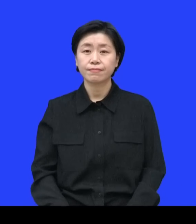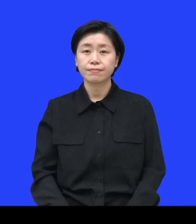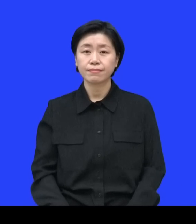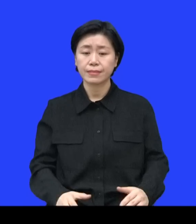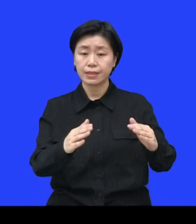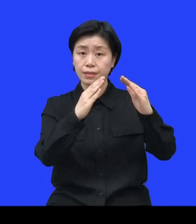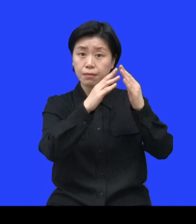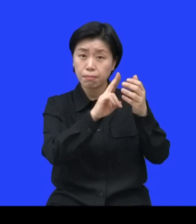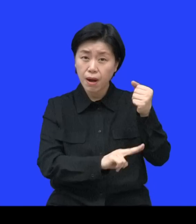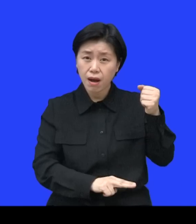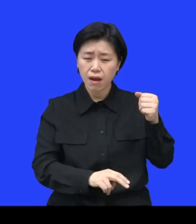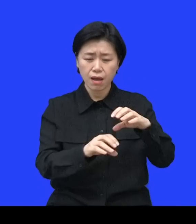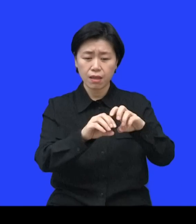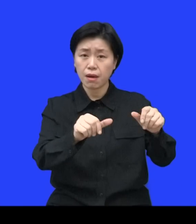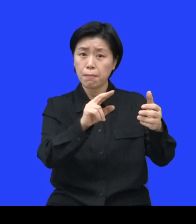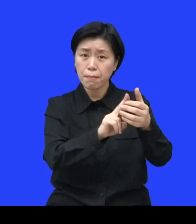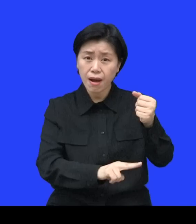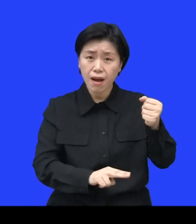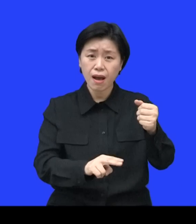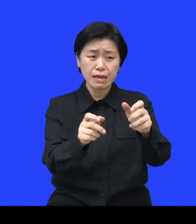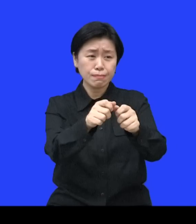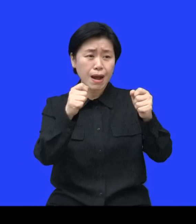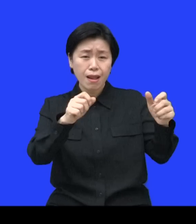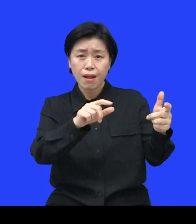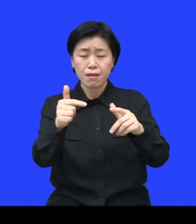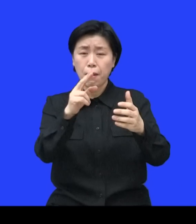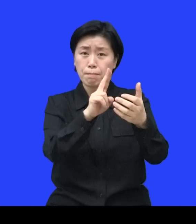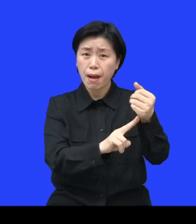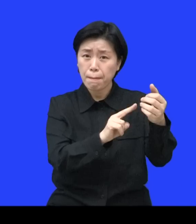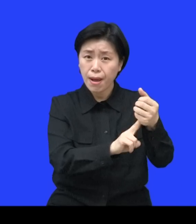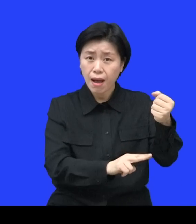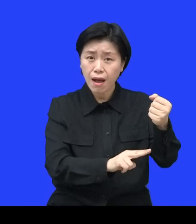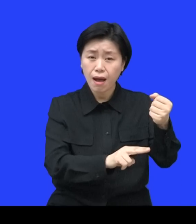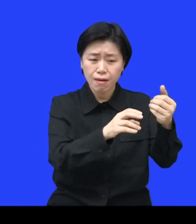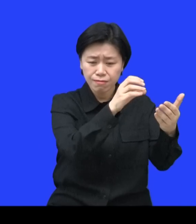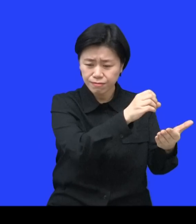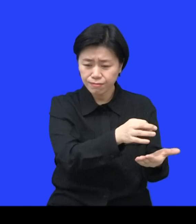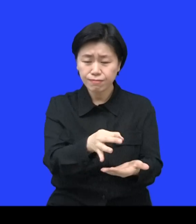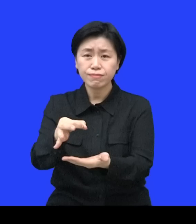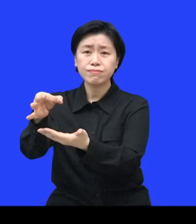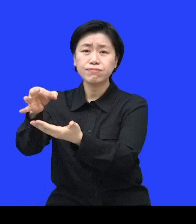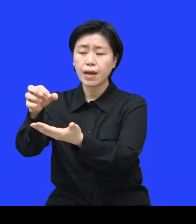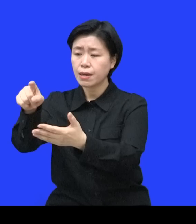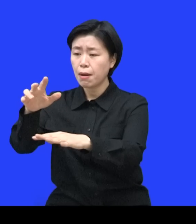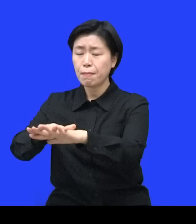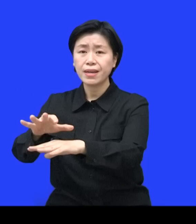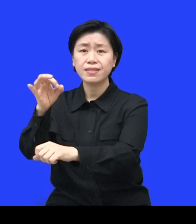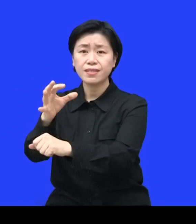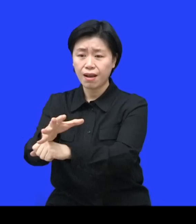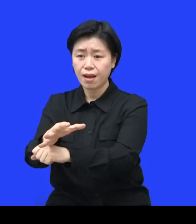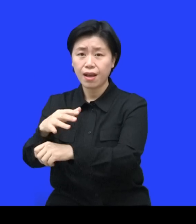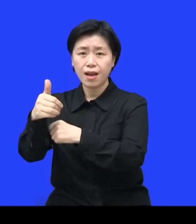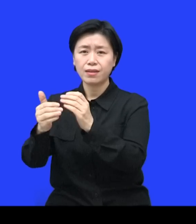집 팔고 땅 팔고 냉장고 팔아서 기어이 그 밭을 사고 만다고